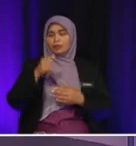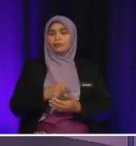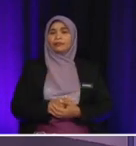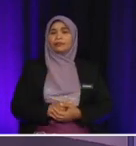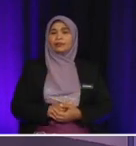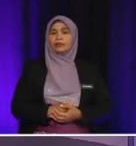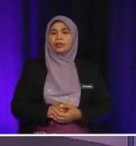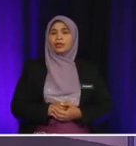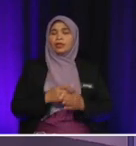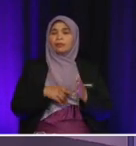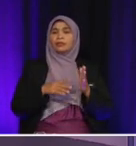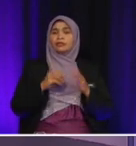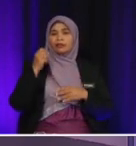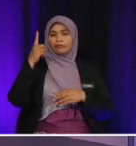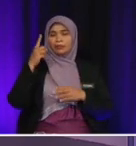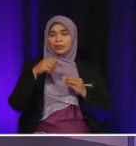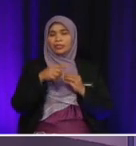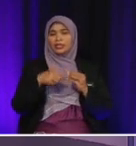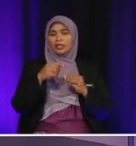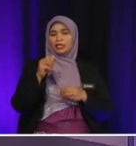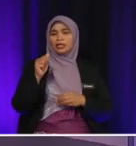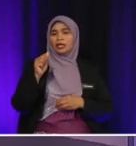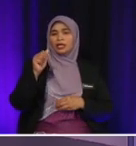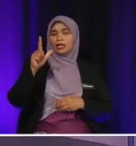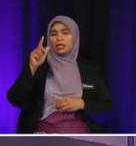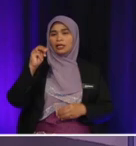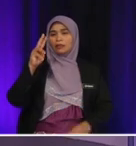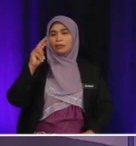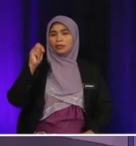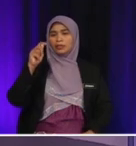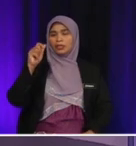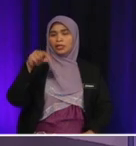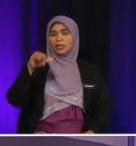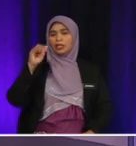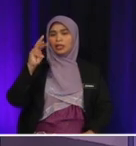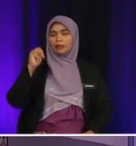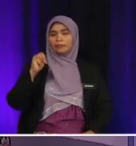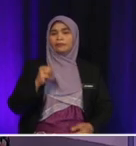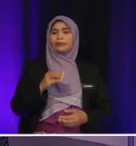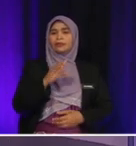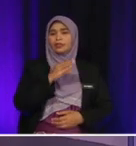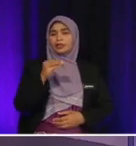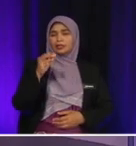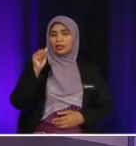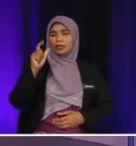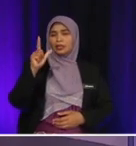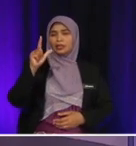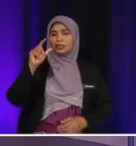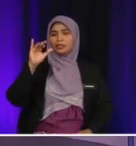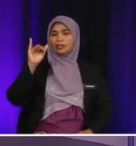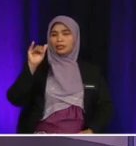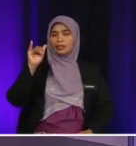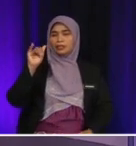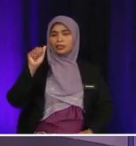almuttaqim apa kefahaman tentang al-jabar Apa bukti Allah arraqib Apa bukti Allah assyahid Ya begitu juga